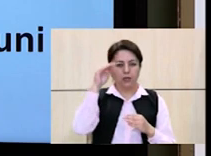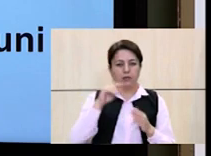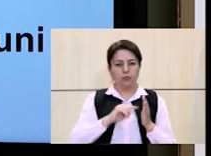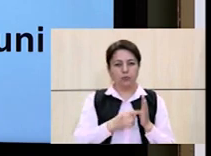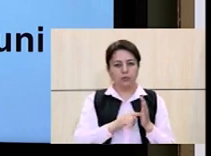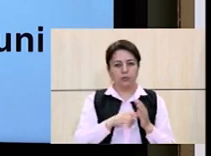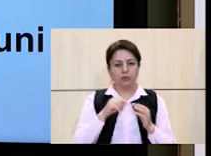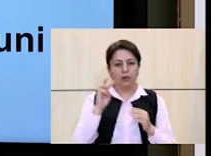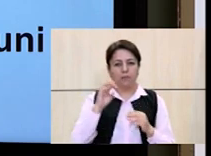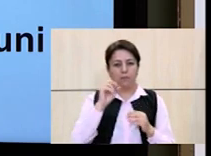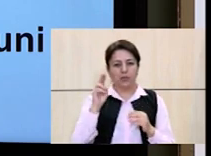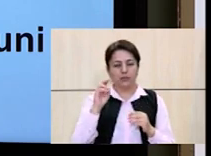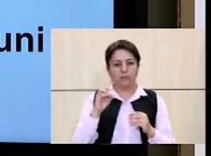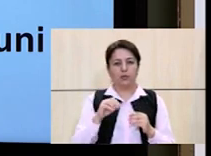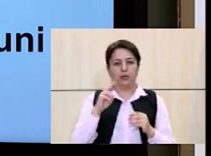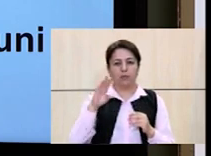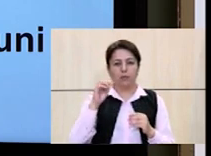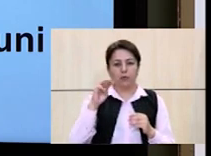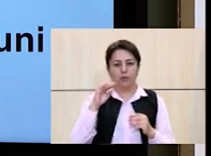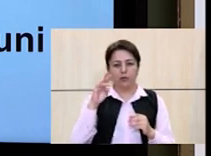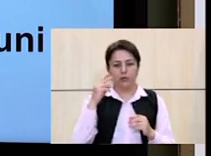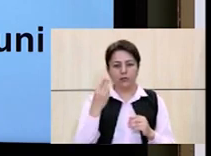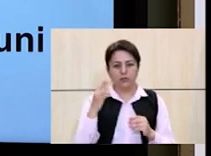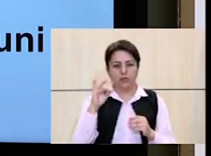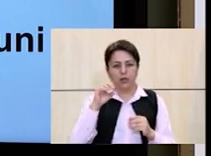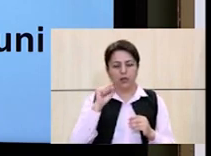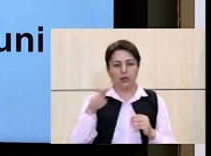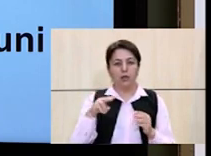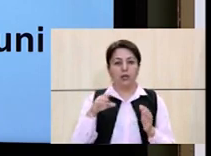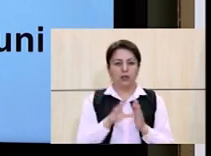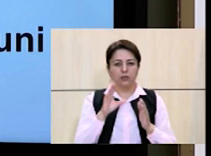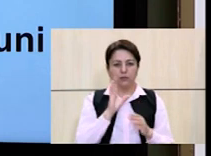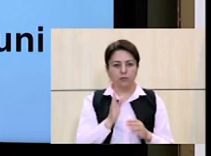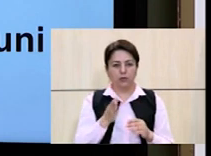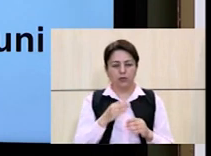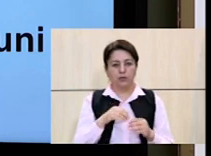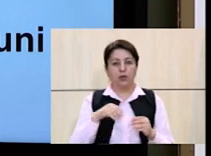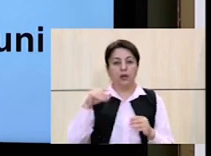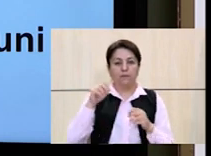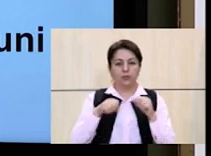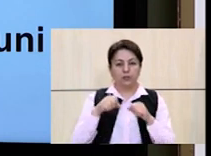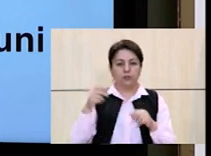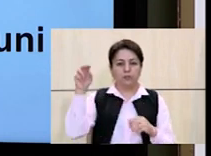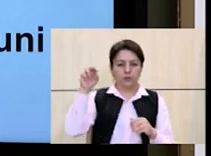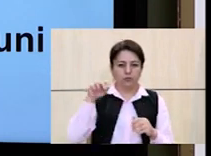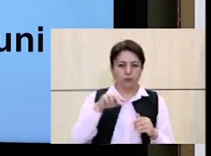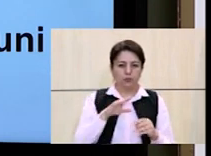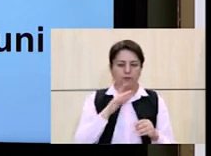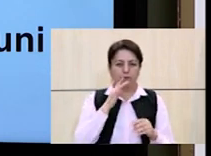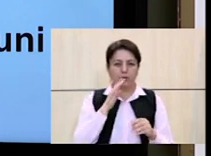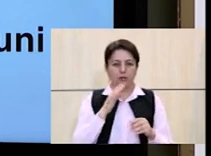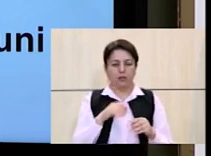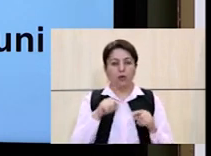unda maksimal potensial energiyaga ega bo'ladi. Velosipedchi tepalikdan pastga tushgan vaqtda uning